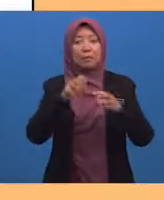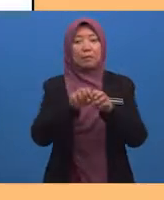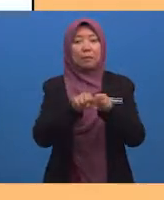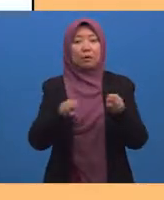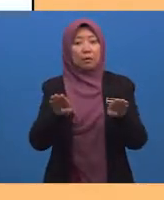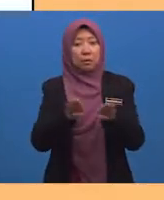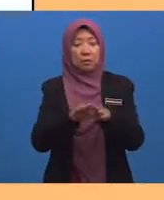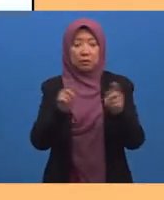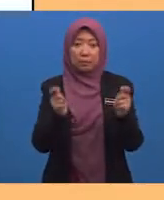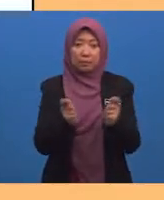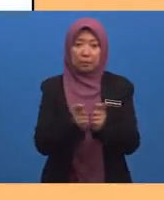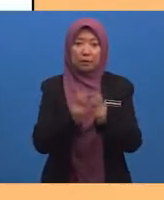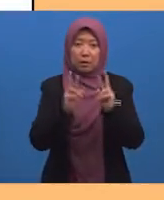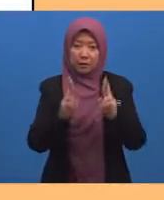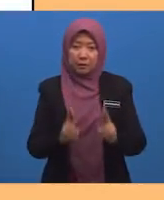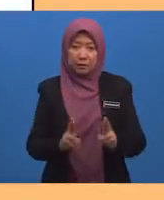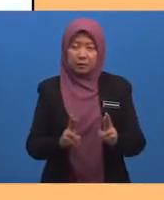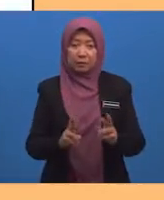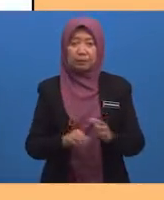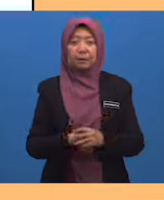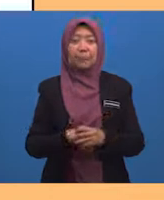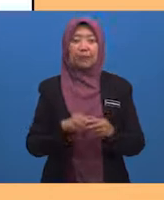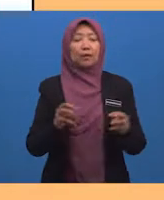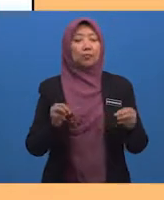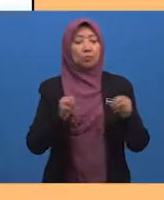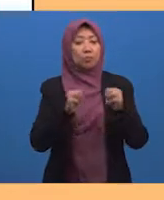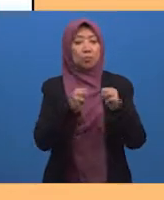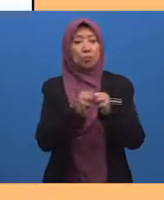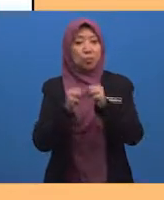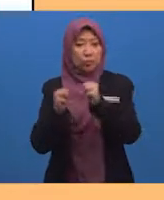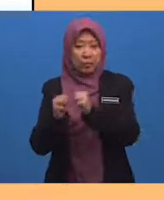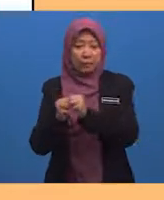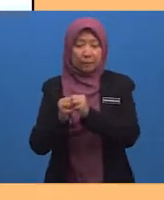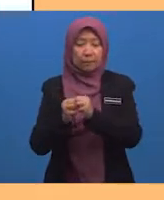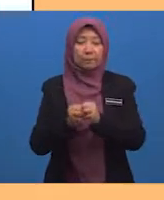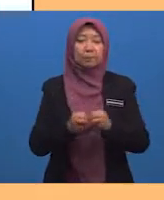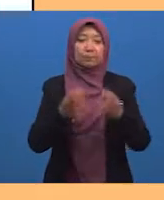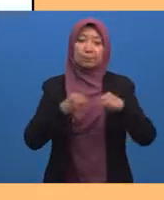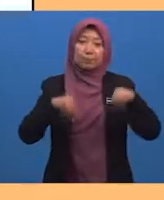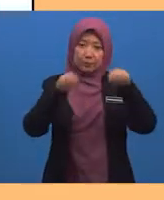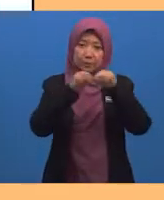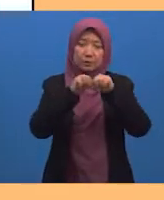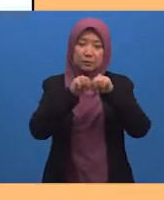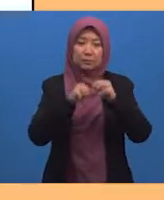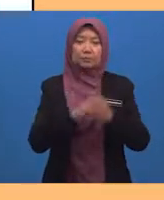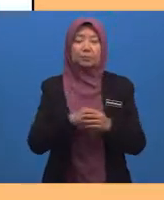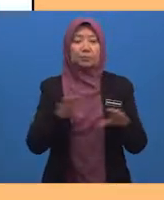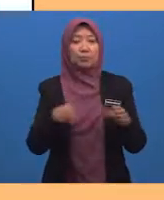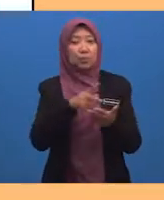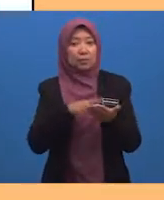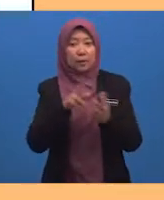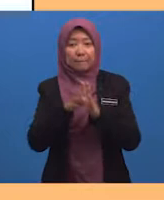Bagi setiap mukim, didirikan sebuah masjid yang berfungsi sebagai pusat pendidikan dan